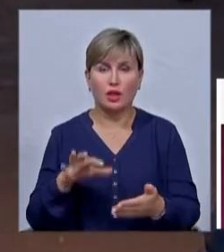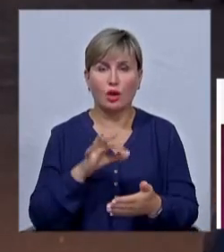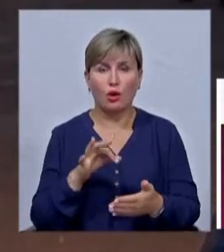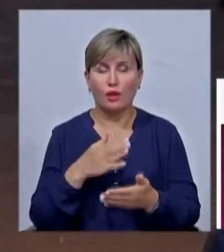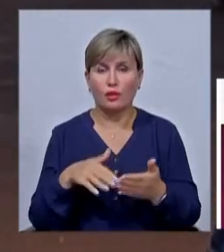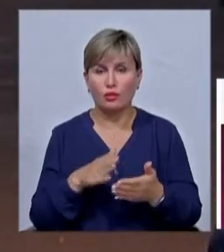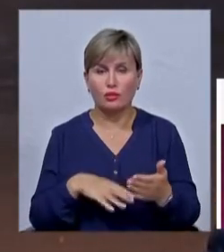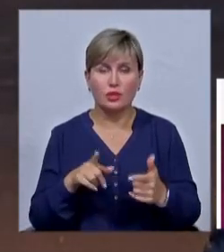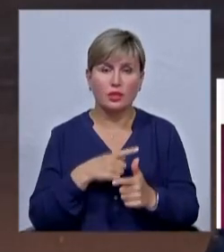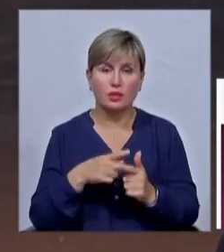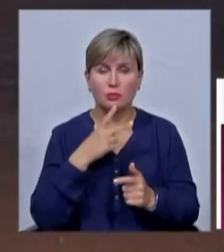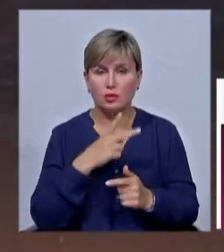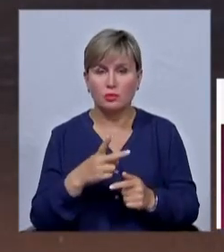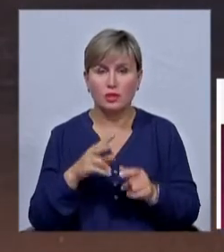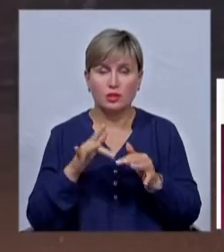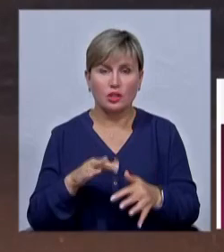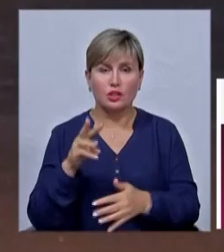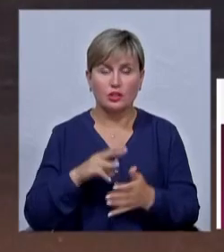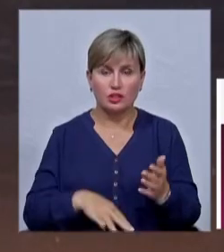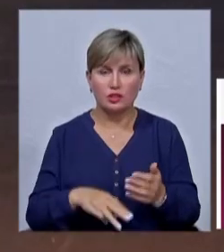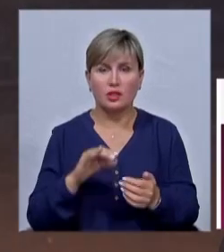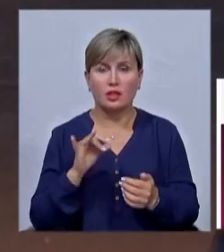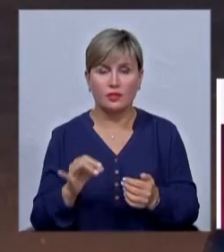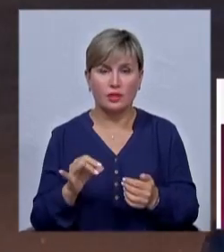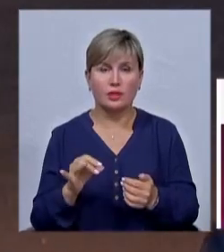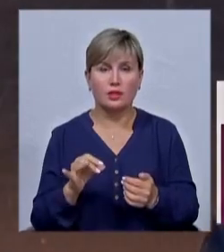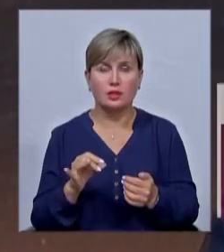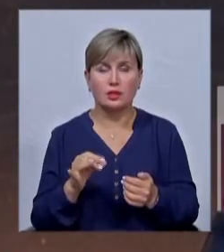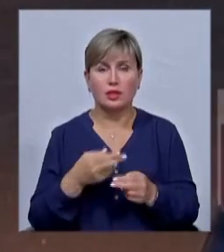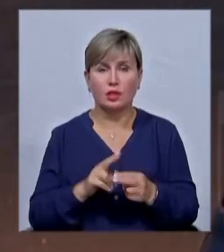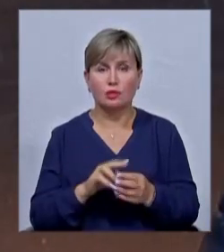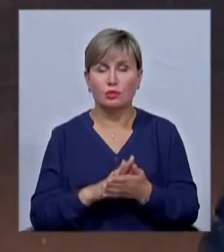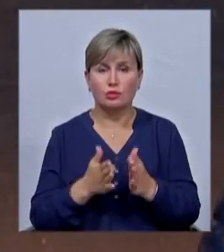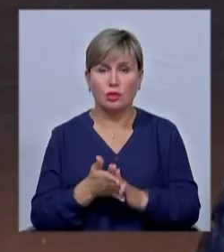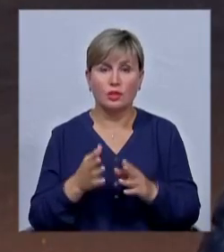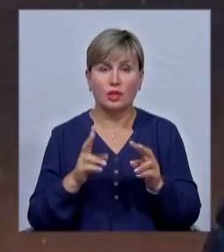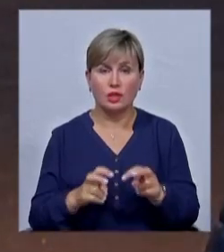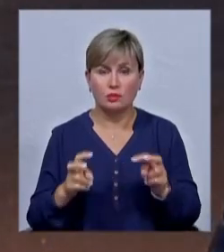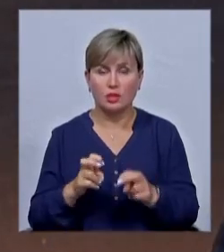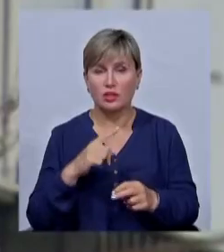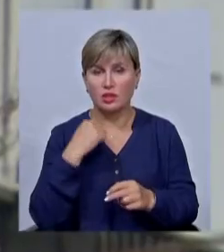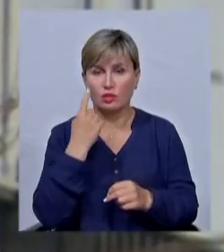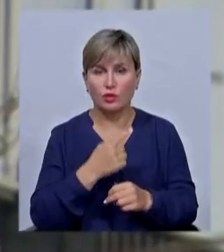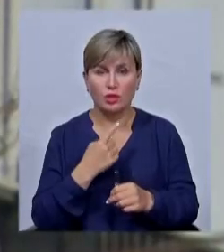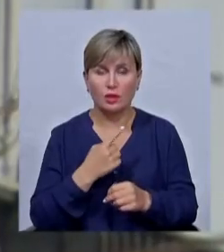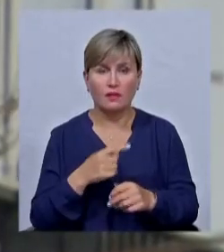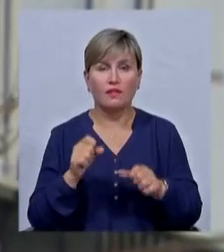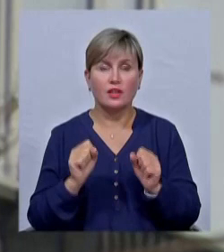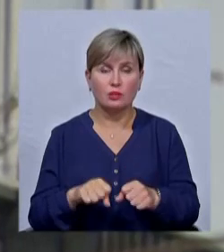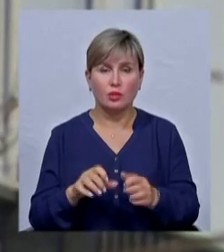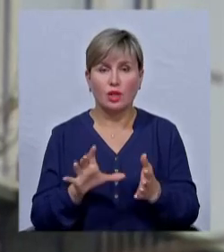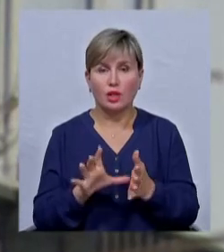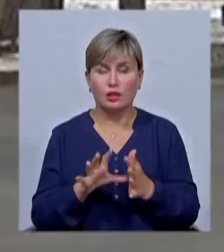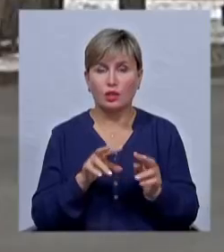или пересмотре дела штрафа и в эту ситуацию рассматриваются индивидуально возможности